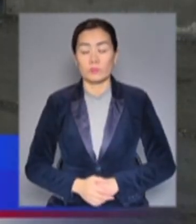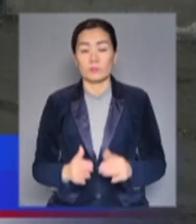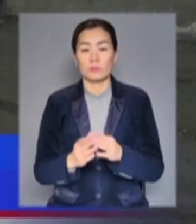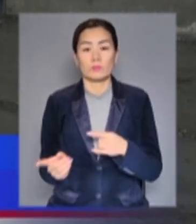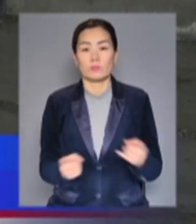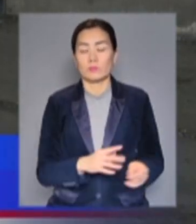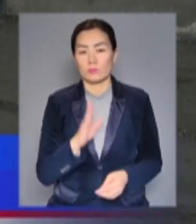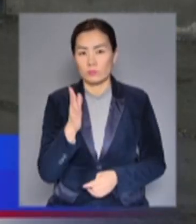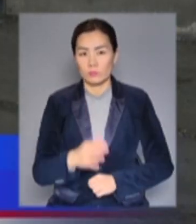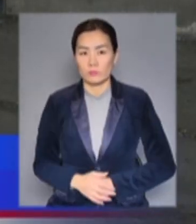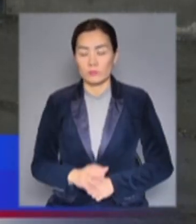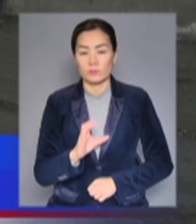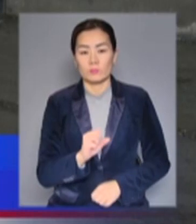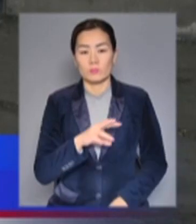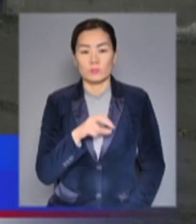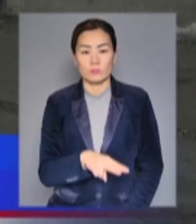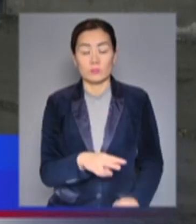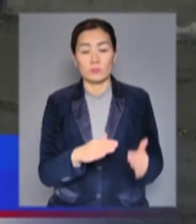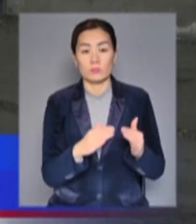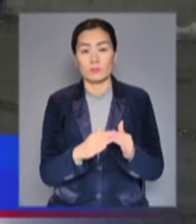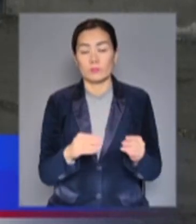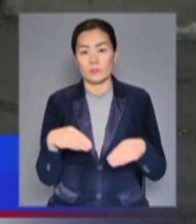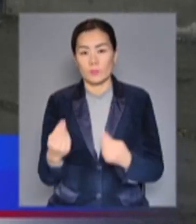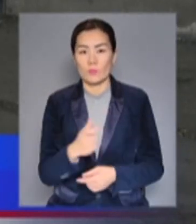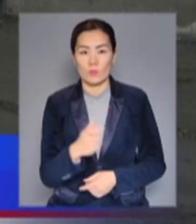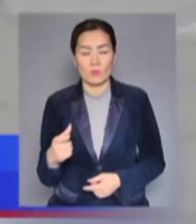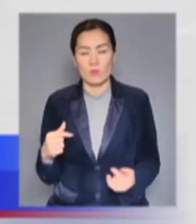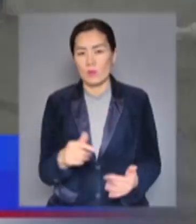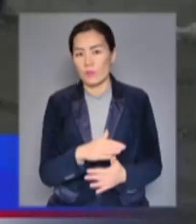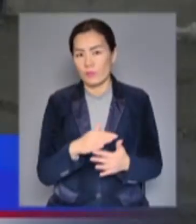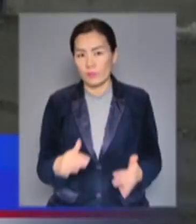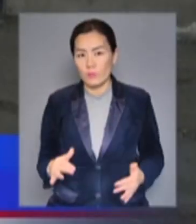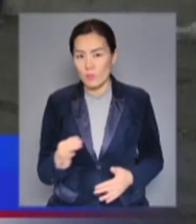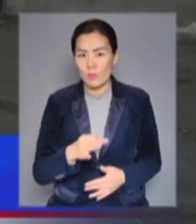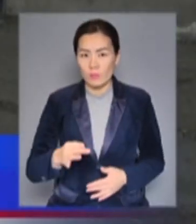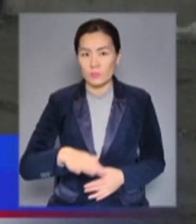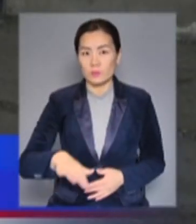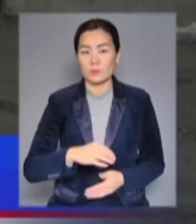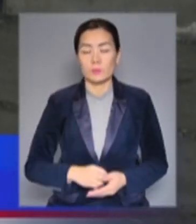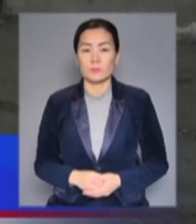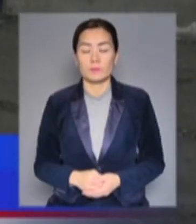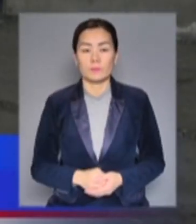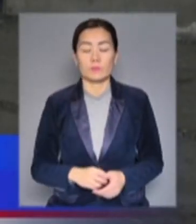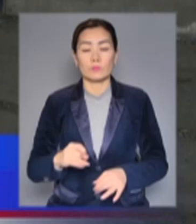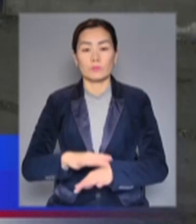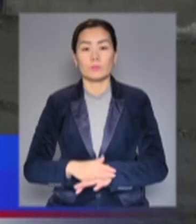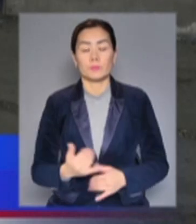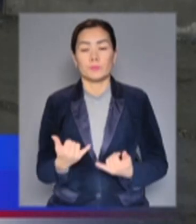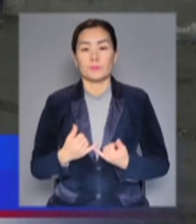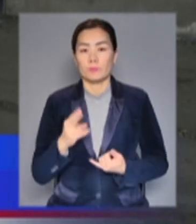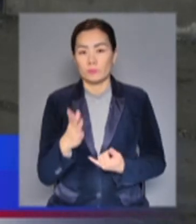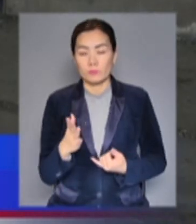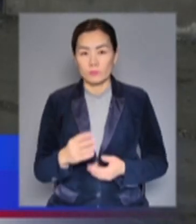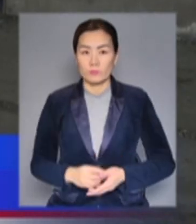үйін көшіріп жатыр. Сол Самалтауынан берілген пәтерге тұрғындар келіспей жатыр. Атырау облысының бюджетінен